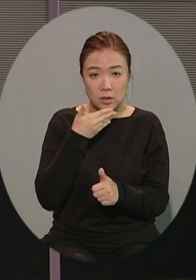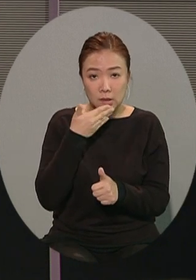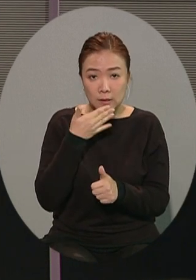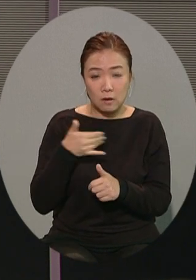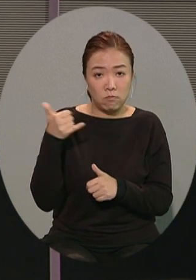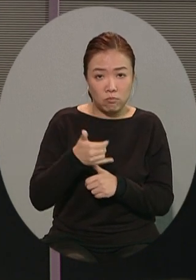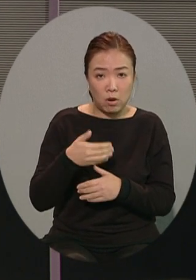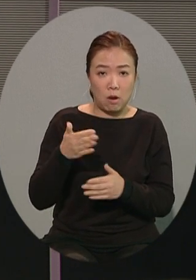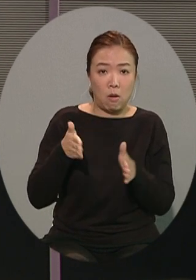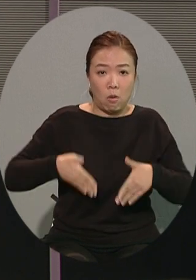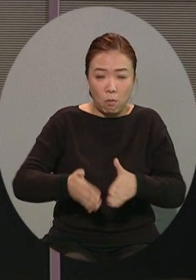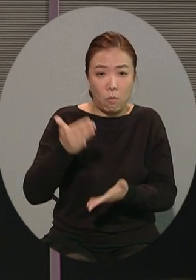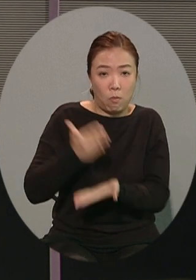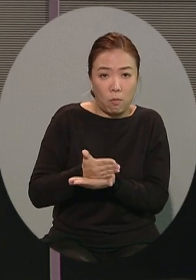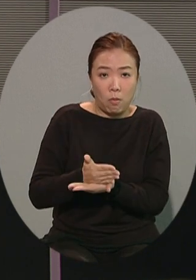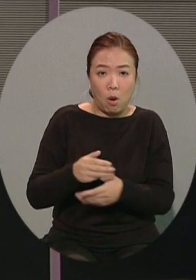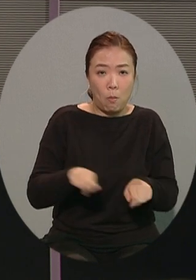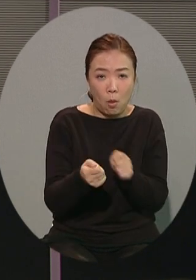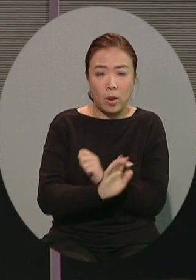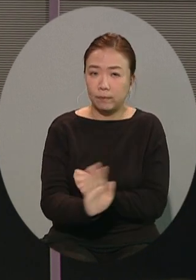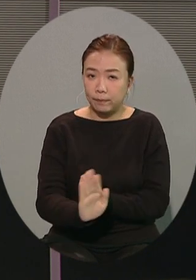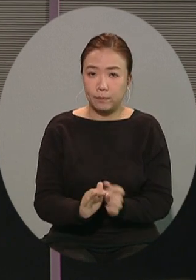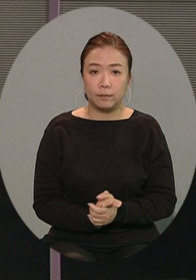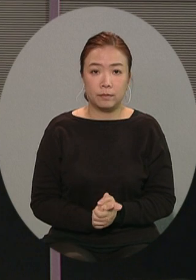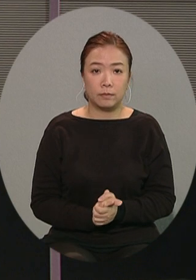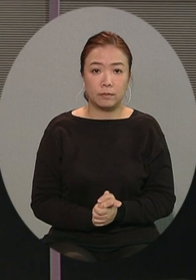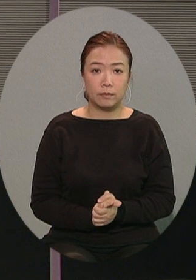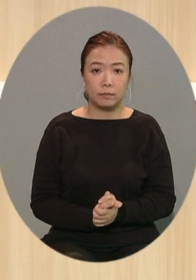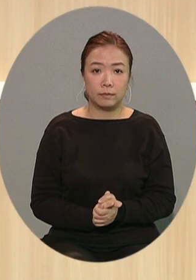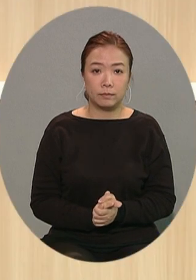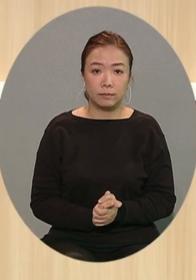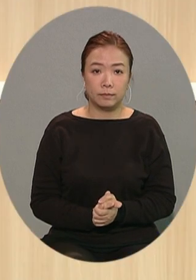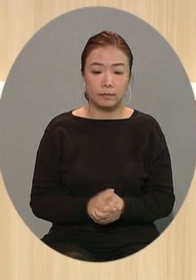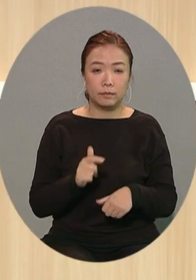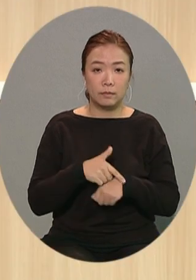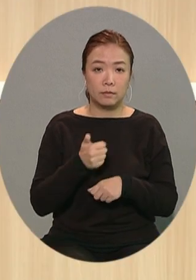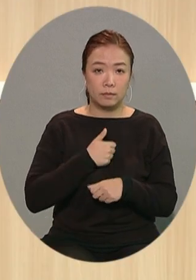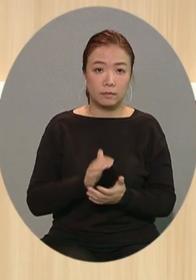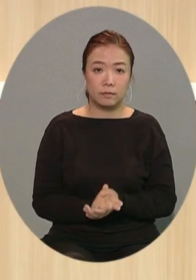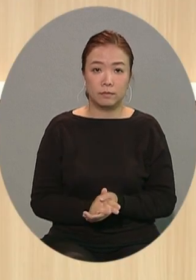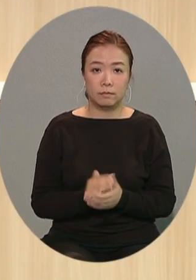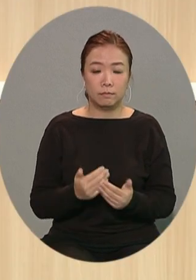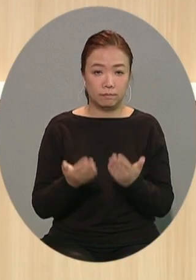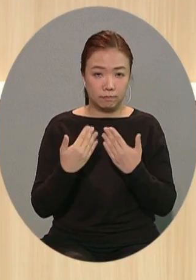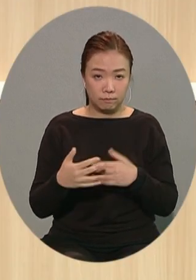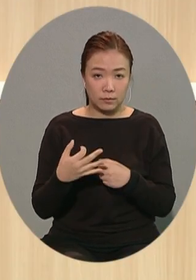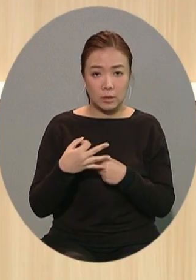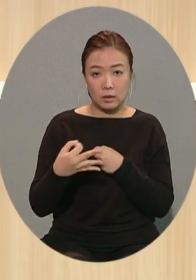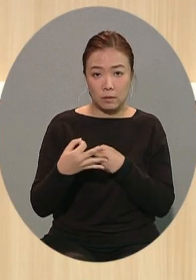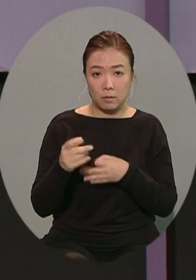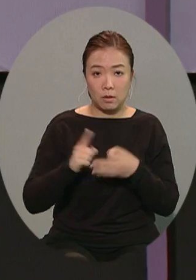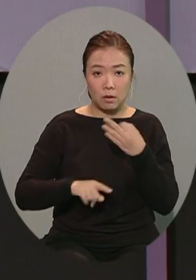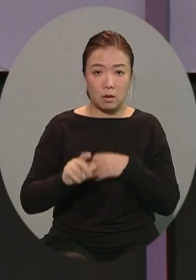街堵路同埋破坏，希望可以一 时间够。跟住是三号周家